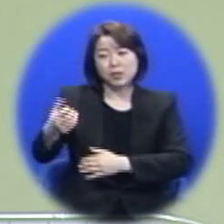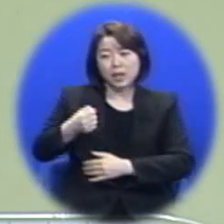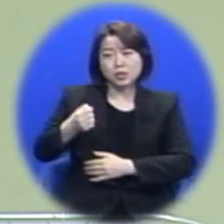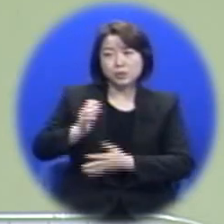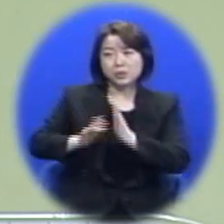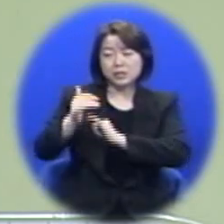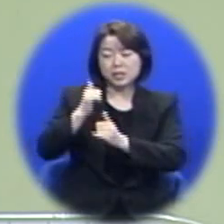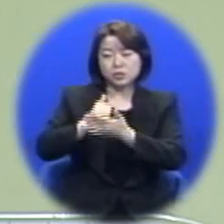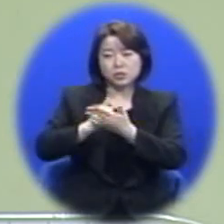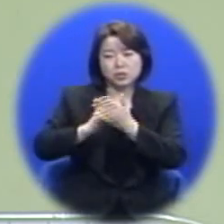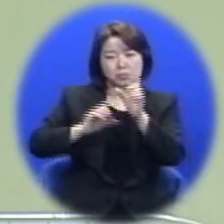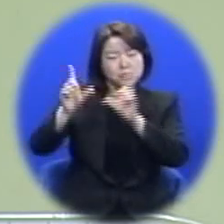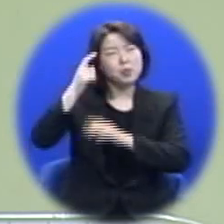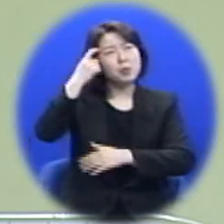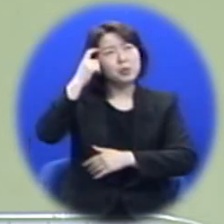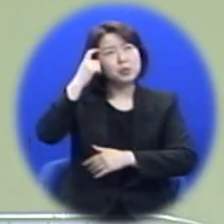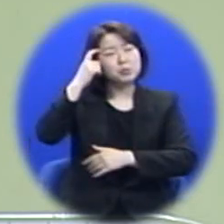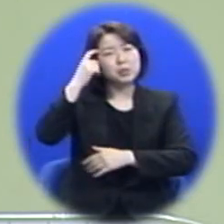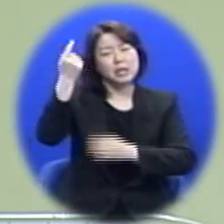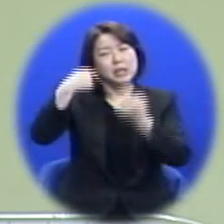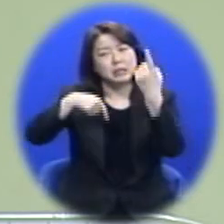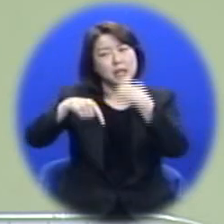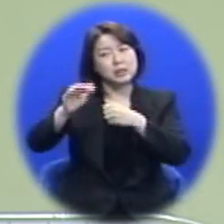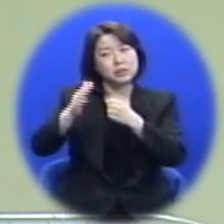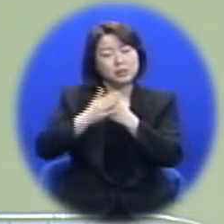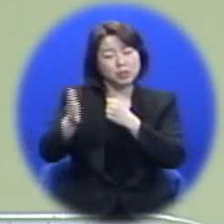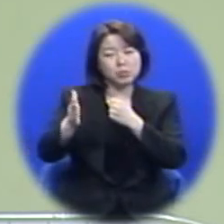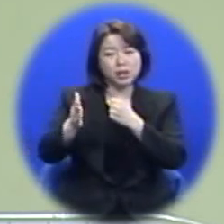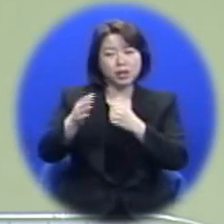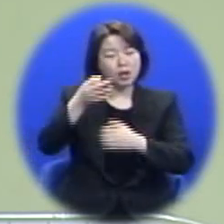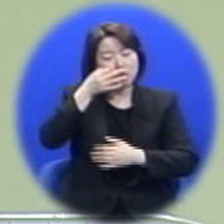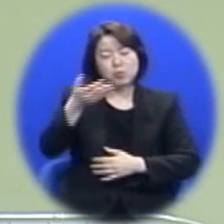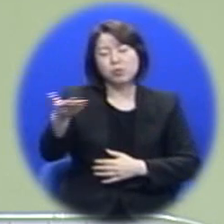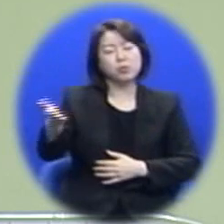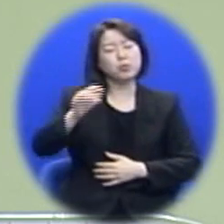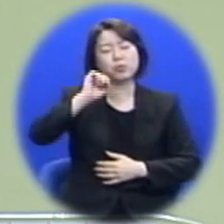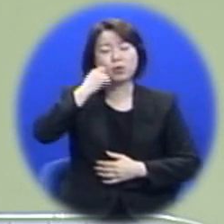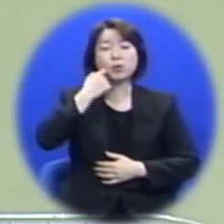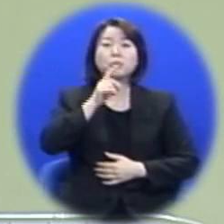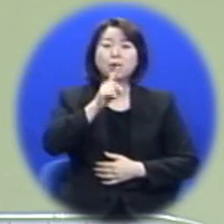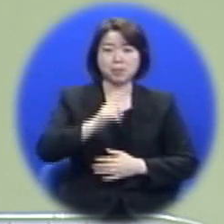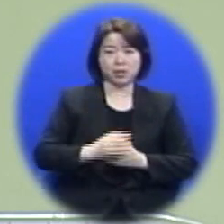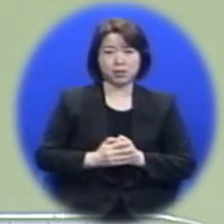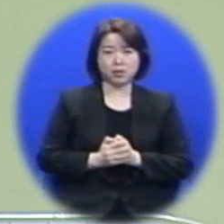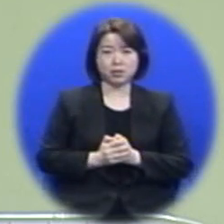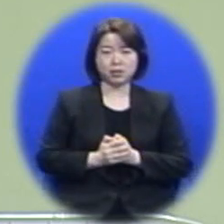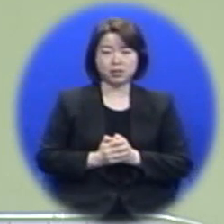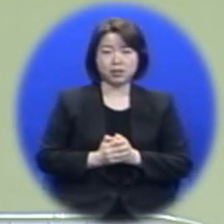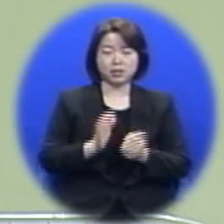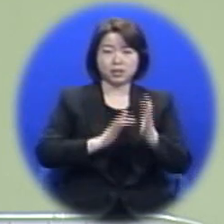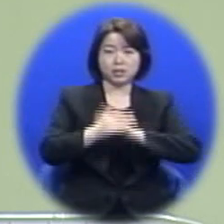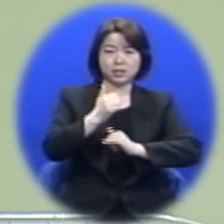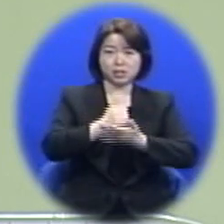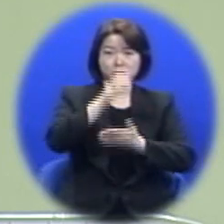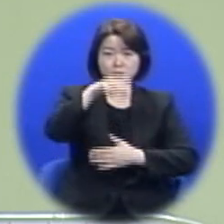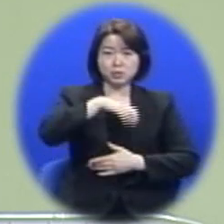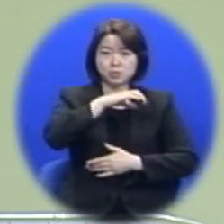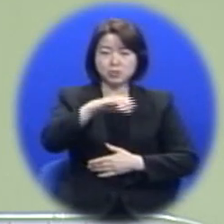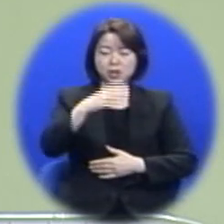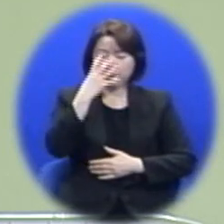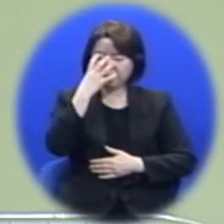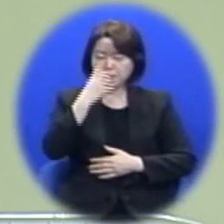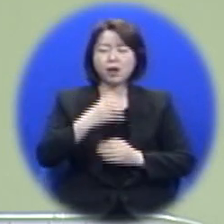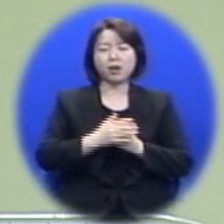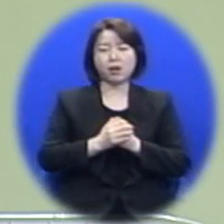영화를 못 보여 주겠다고 할 정도 예수님의 십자가는 비참합니다 끔찍할